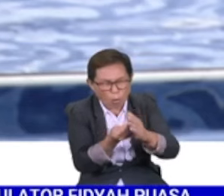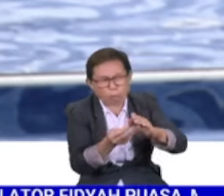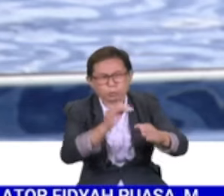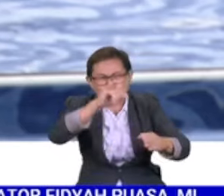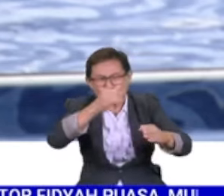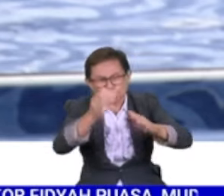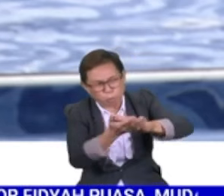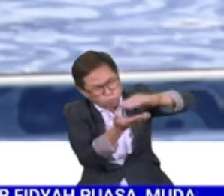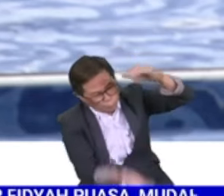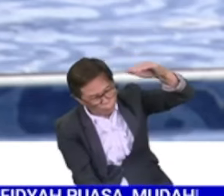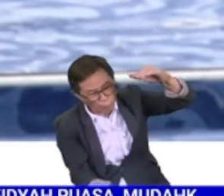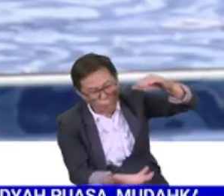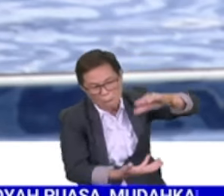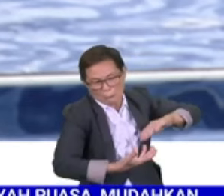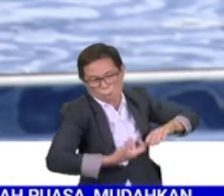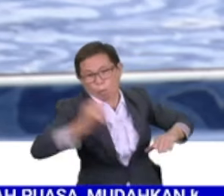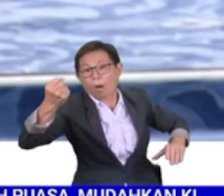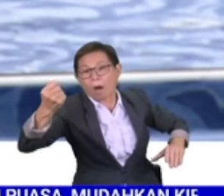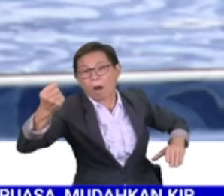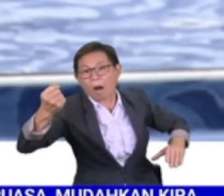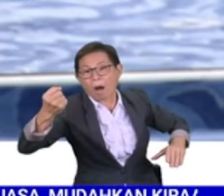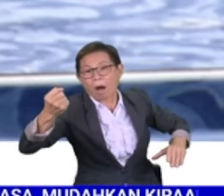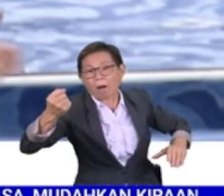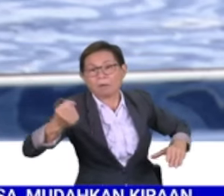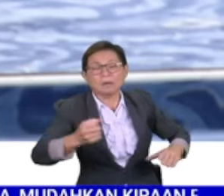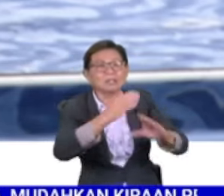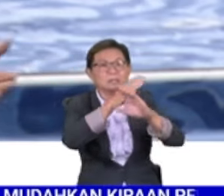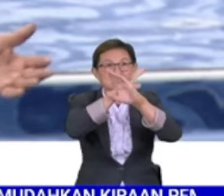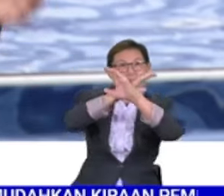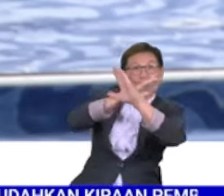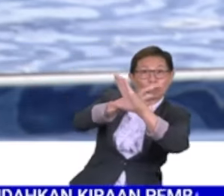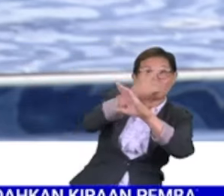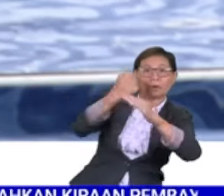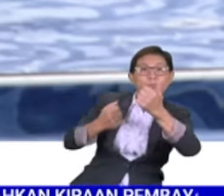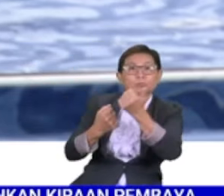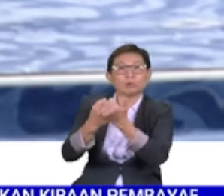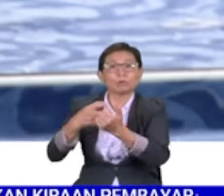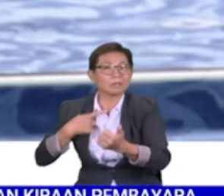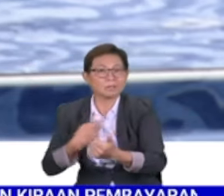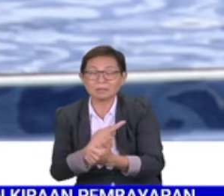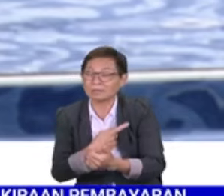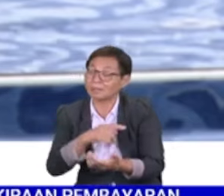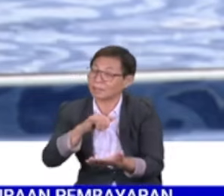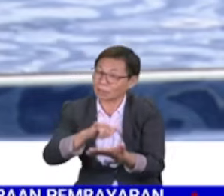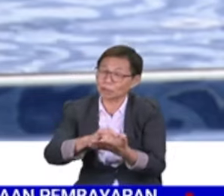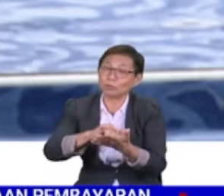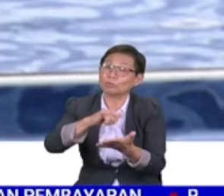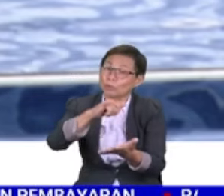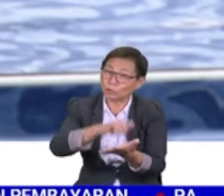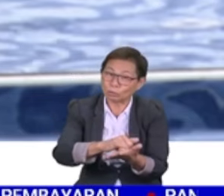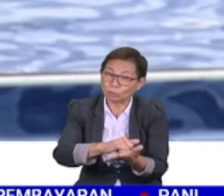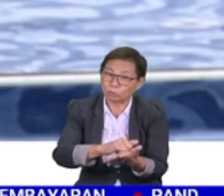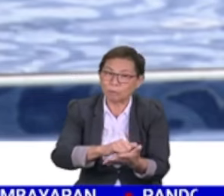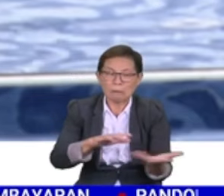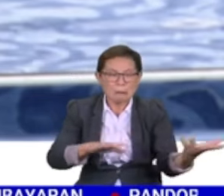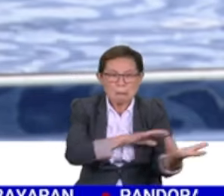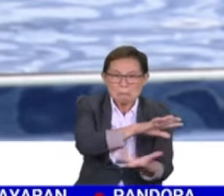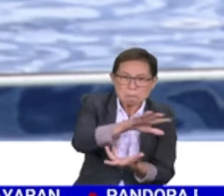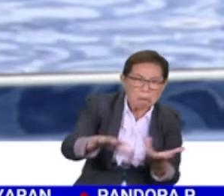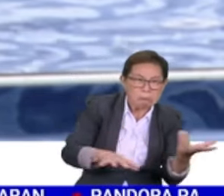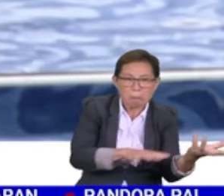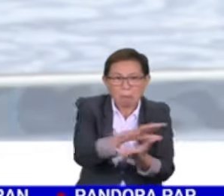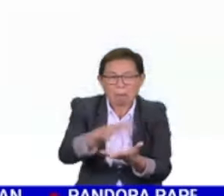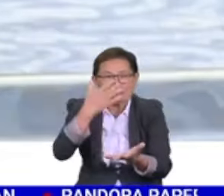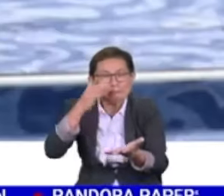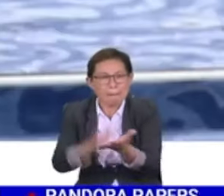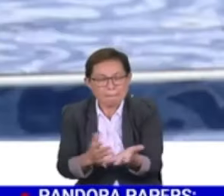ringgit dikeluarkan dan dibiar, dilindungi kerana dia menyokong kita, Itu mana membawa porak peranda dan malapetaka kepada